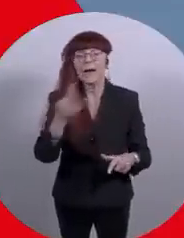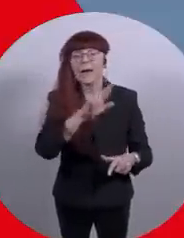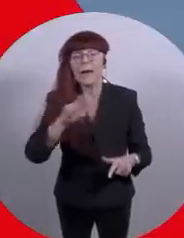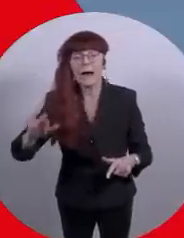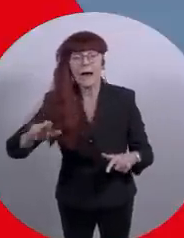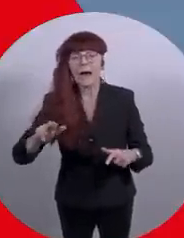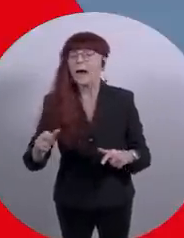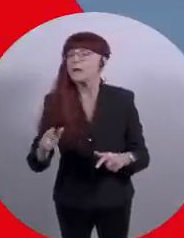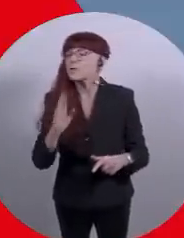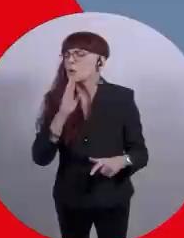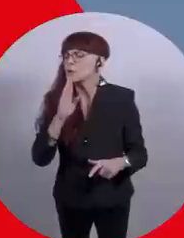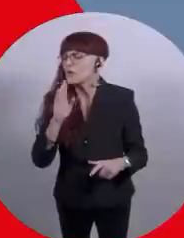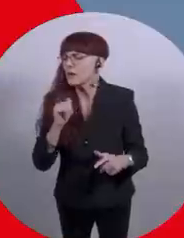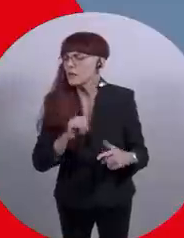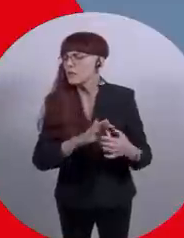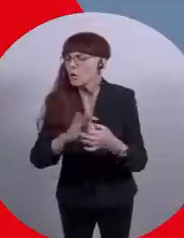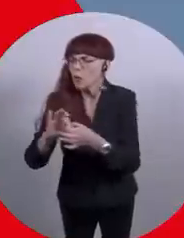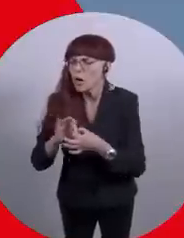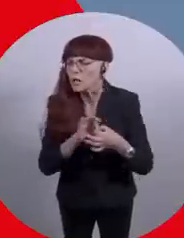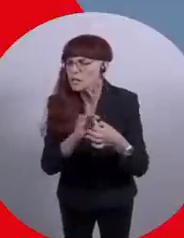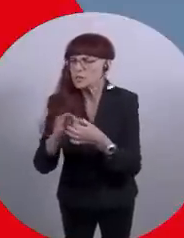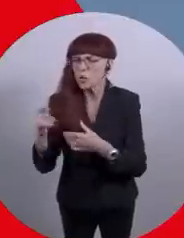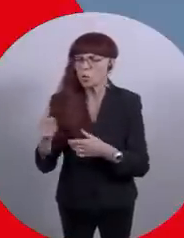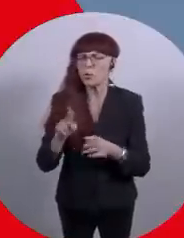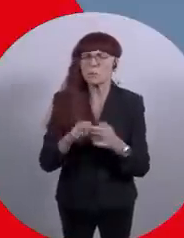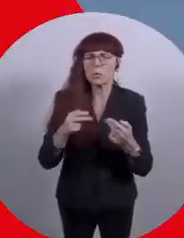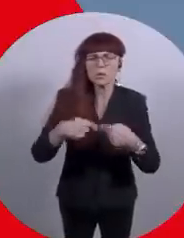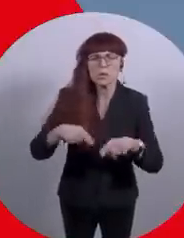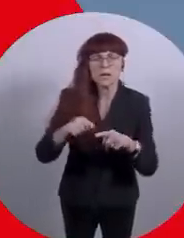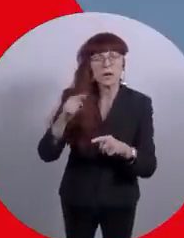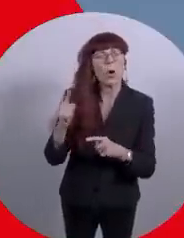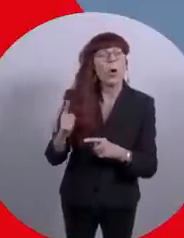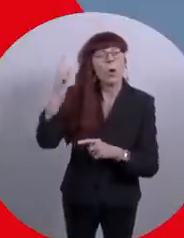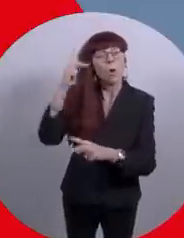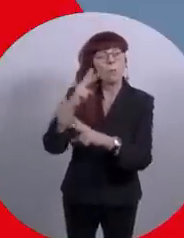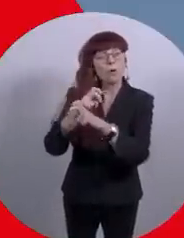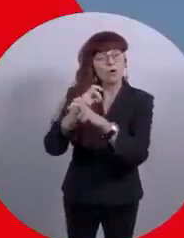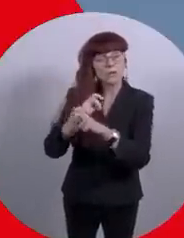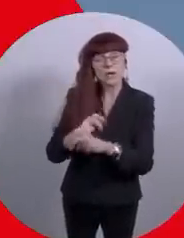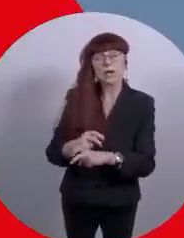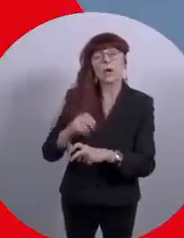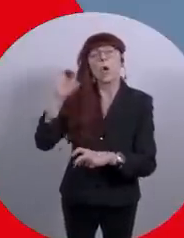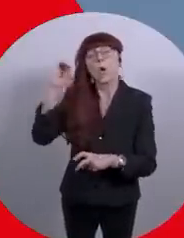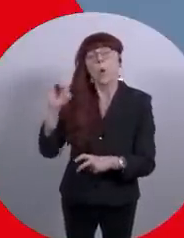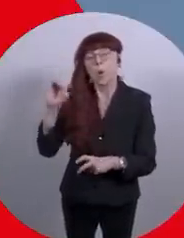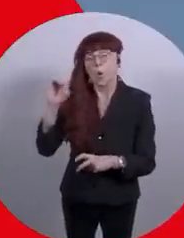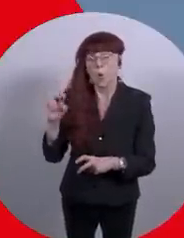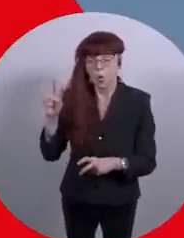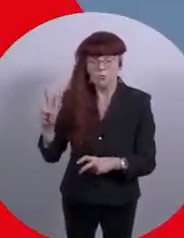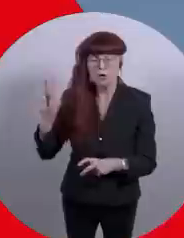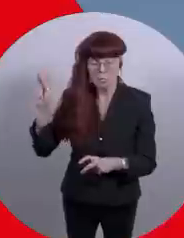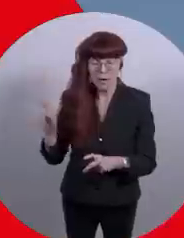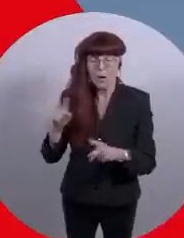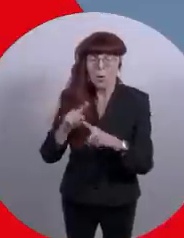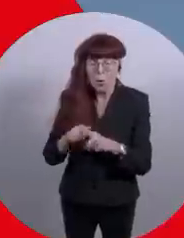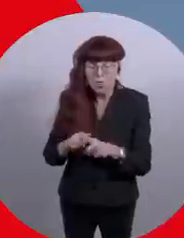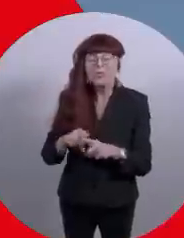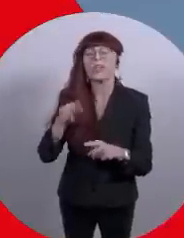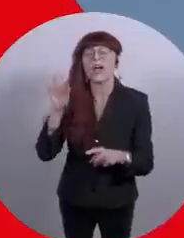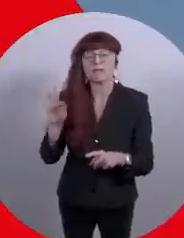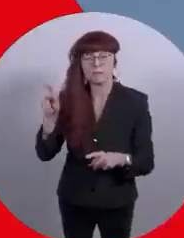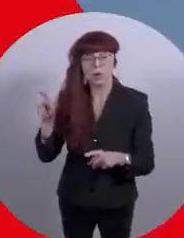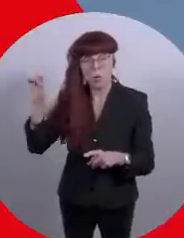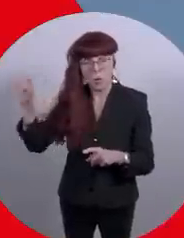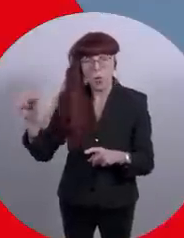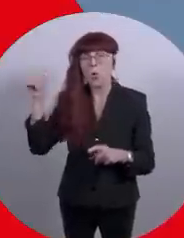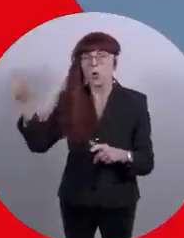Bundesländern in ÖVP in Oberösterreich muss man durch ÖVP und FPÖ wieder tief in die Tasche greifen wenn es um kinderbildung